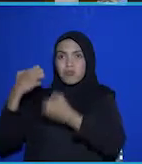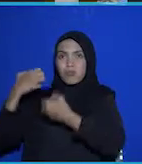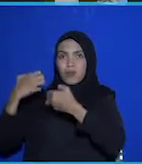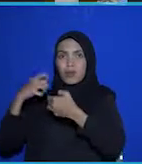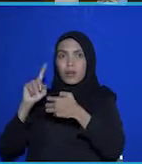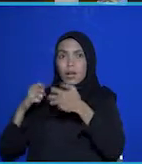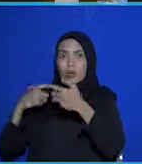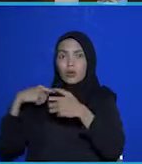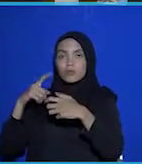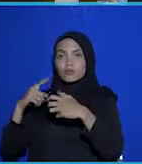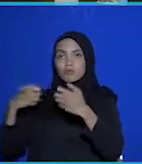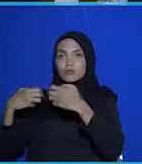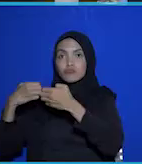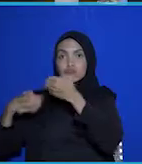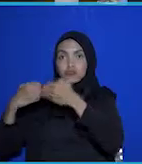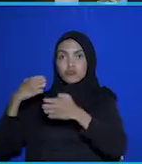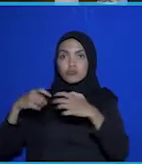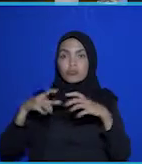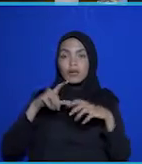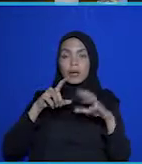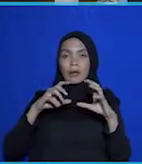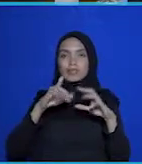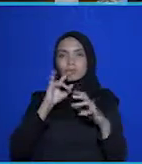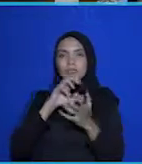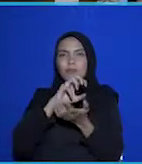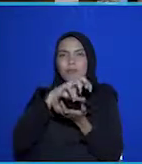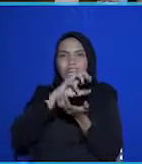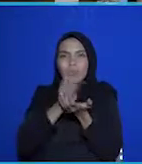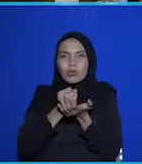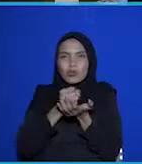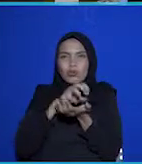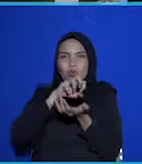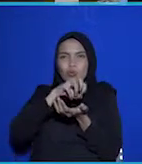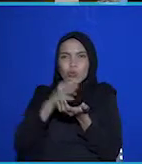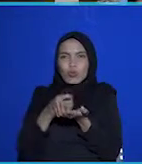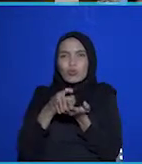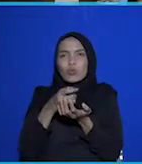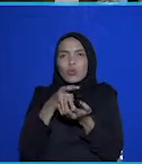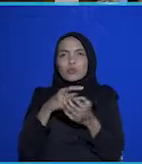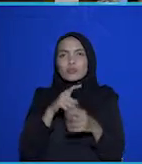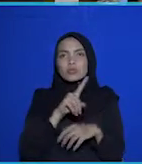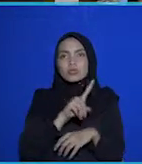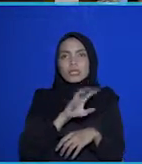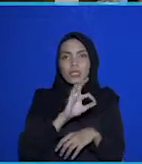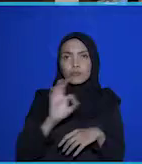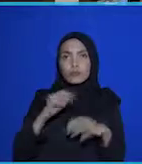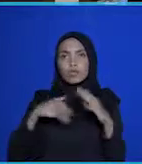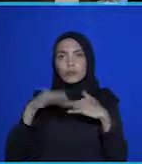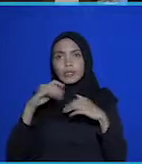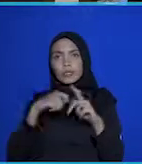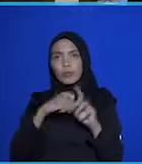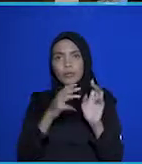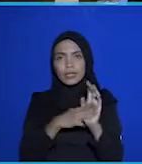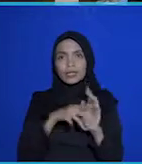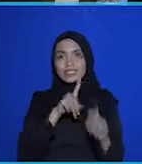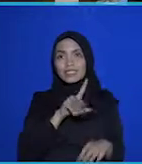terjadi? Barang kalau bertumbukan, jadi lempeng itu lempeng batuan yang ukurannya itu ribuan